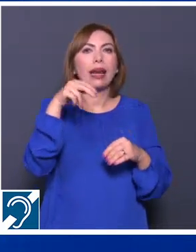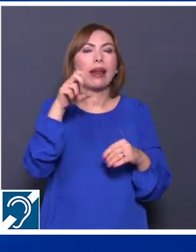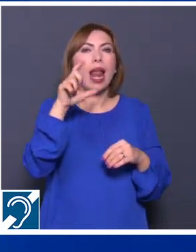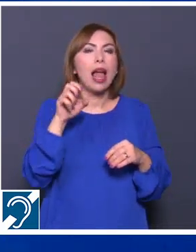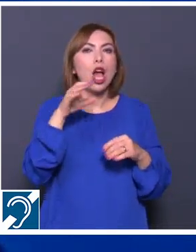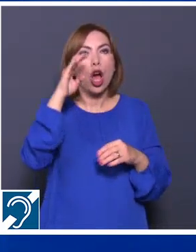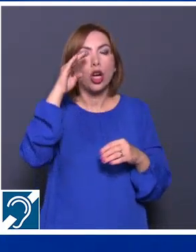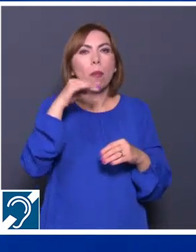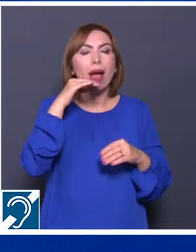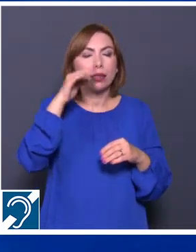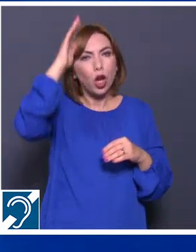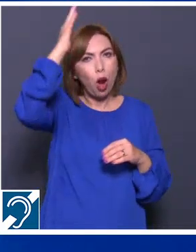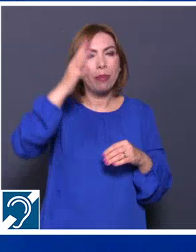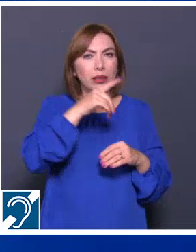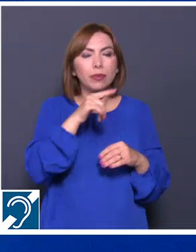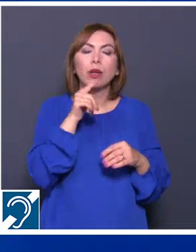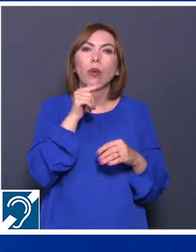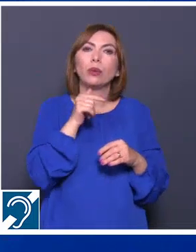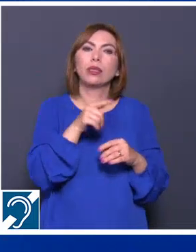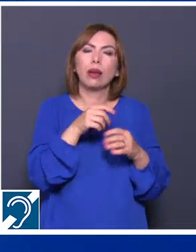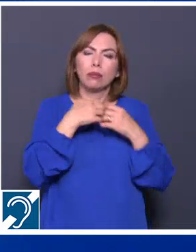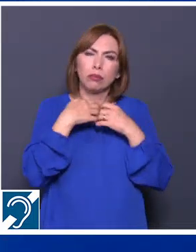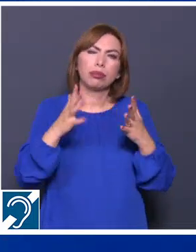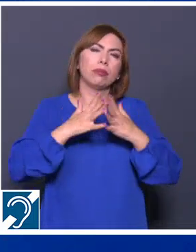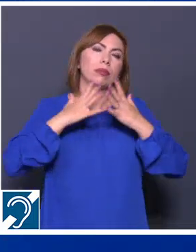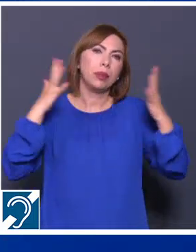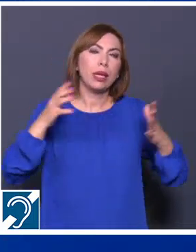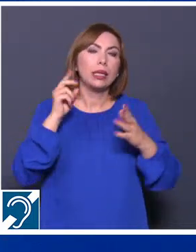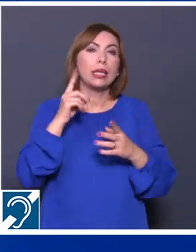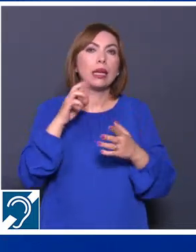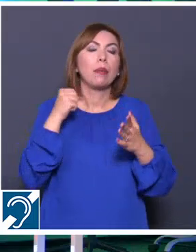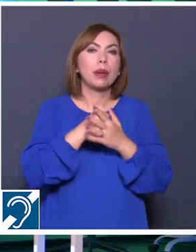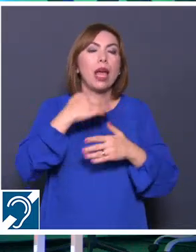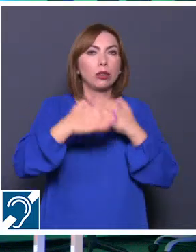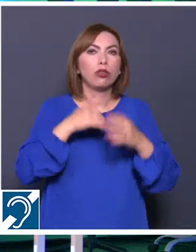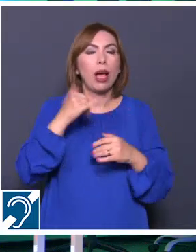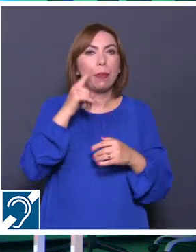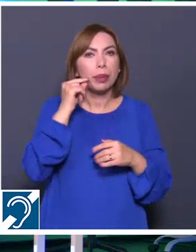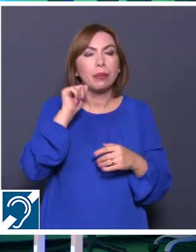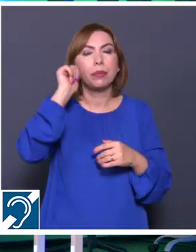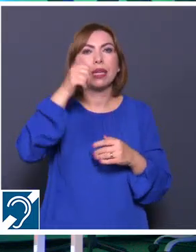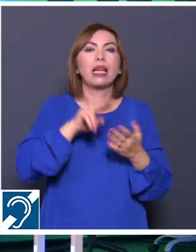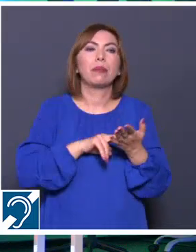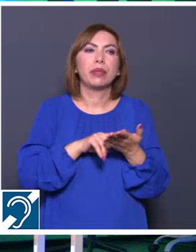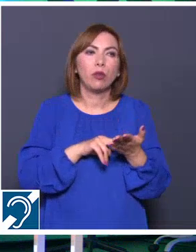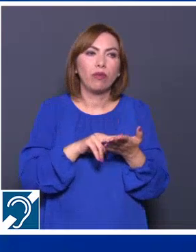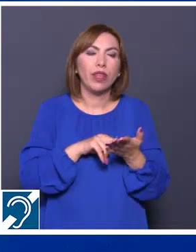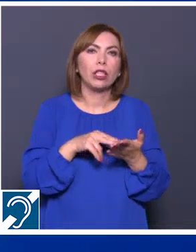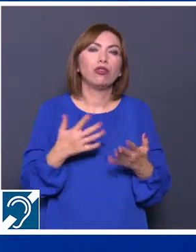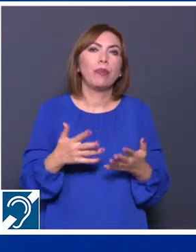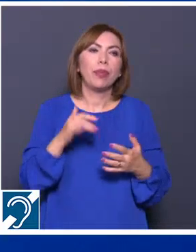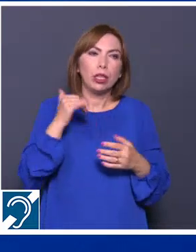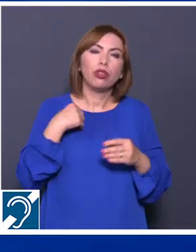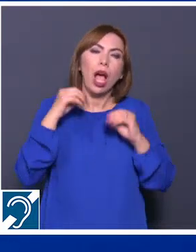va fi, să zicem, lansarea mare. Dar până atunci, spre exemplu, astăzi suntem la Pitești, mâine la Râmnicu Vâlcea